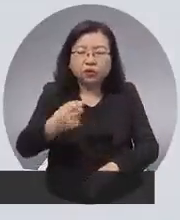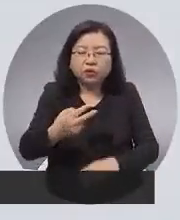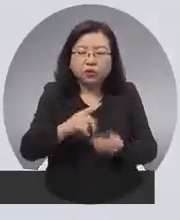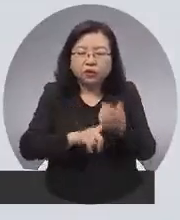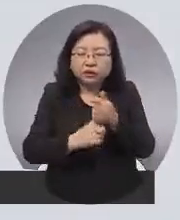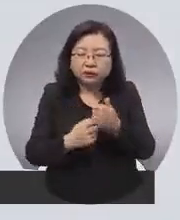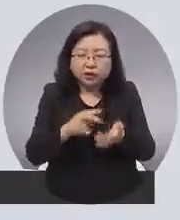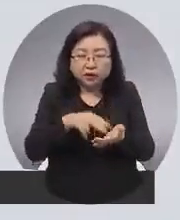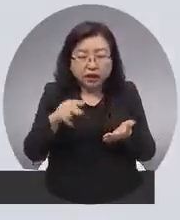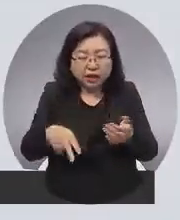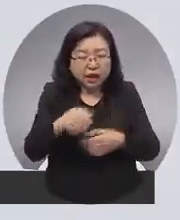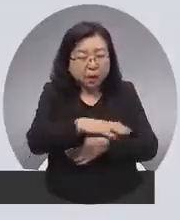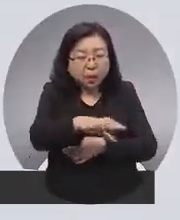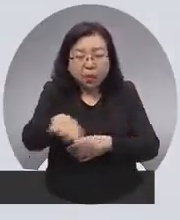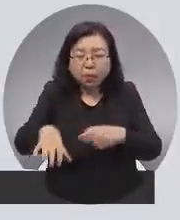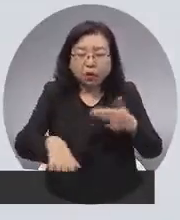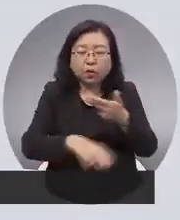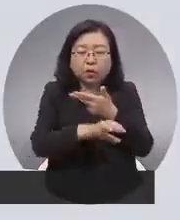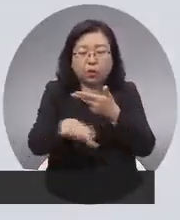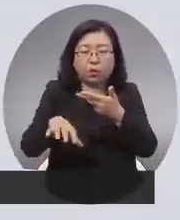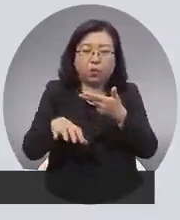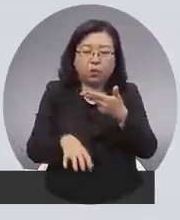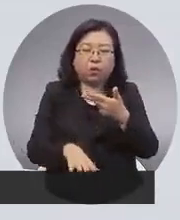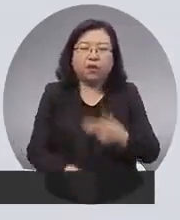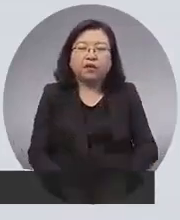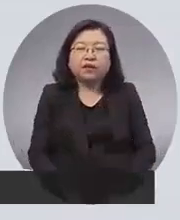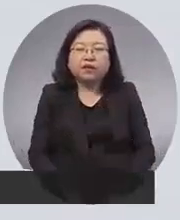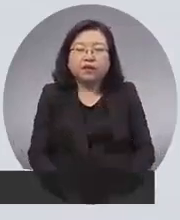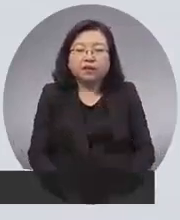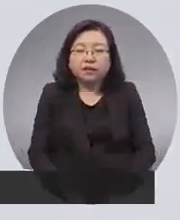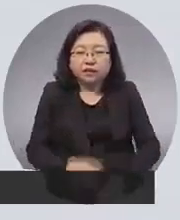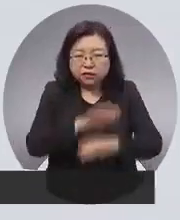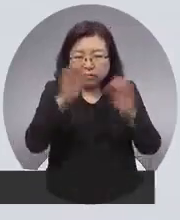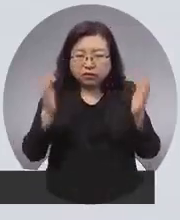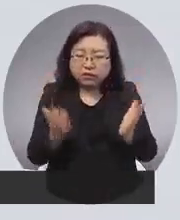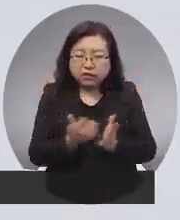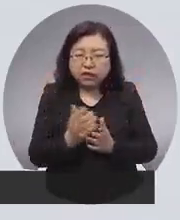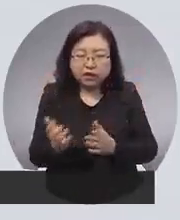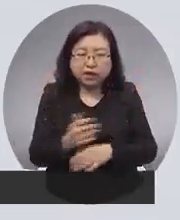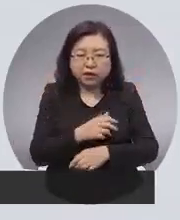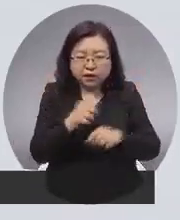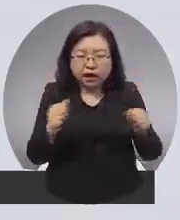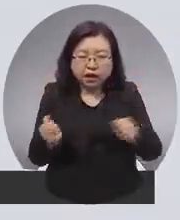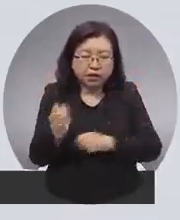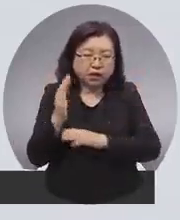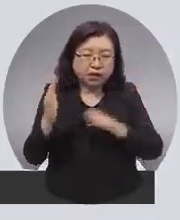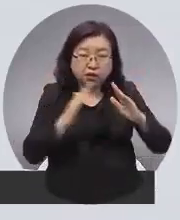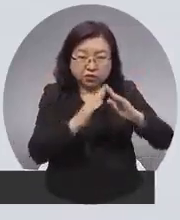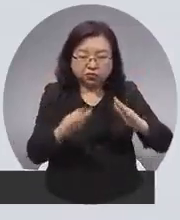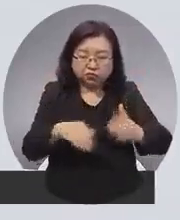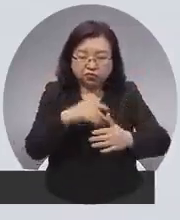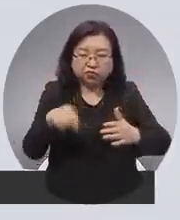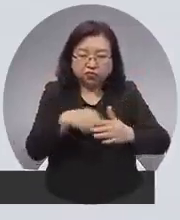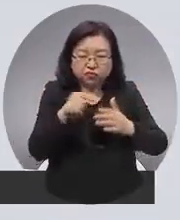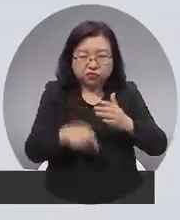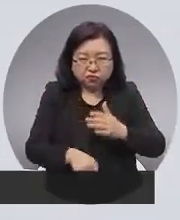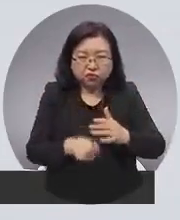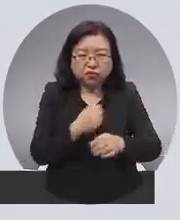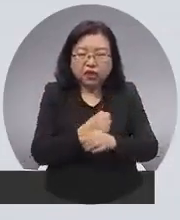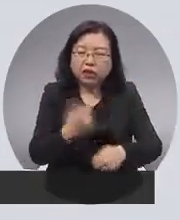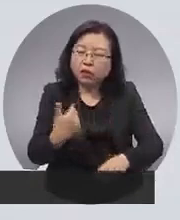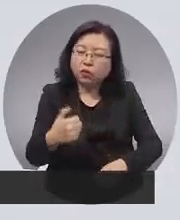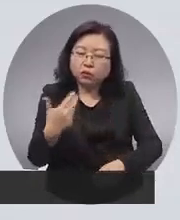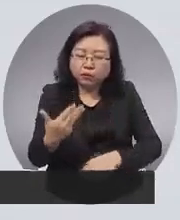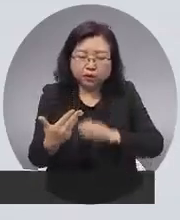다낭 까지 7개 시군에 탈 합니다 전체 광역 기초단체장 가운데 58% 에 얼굴이